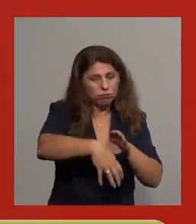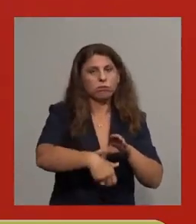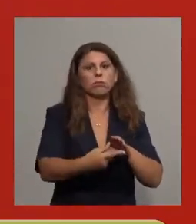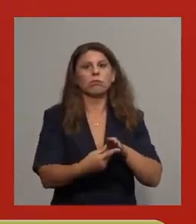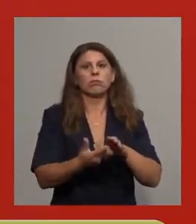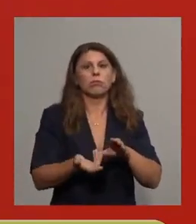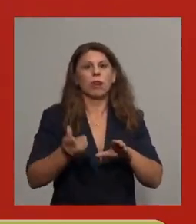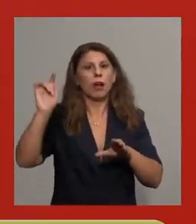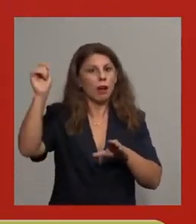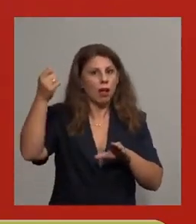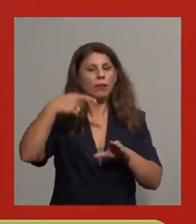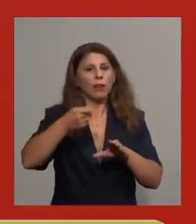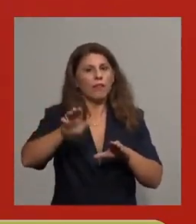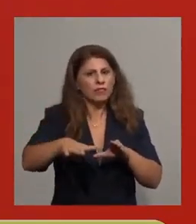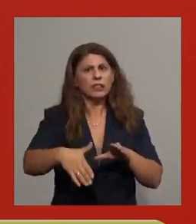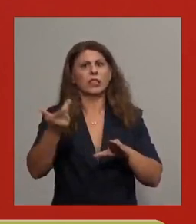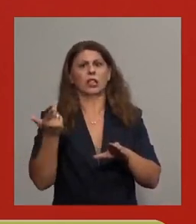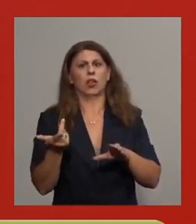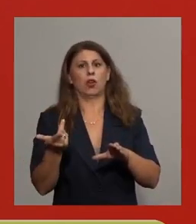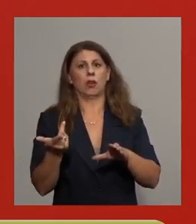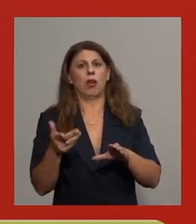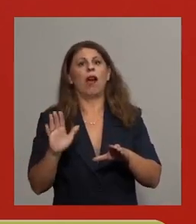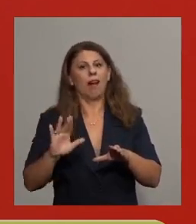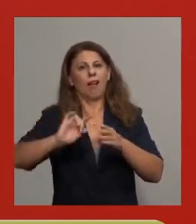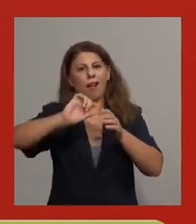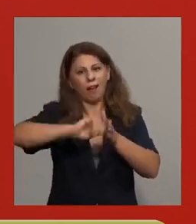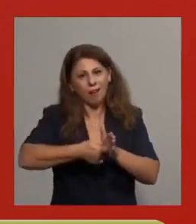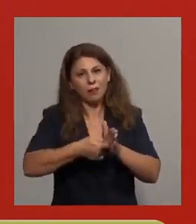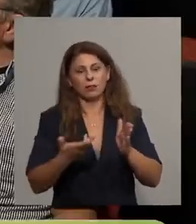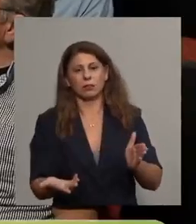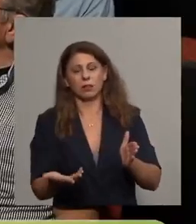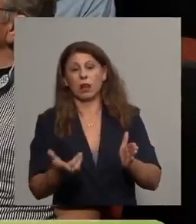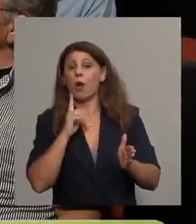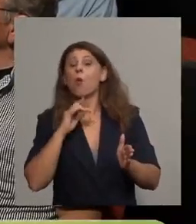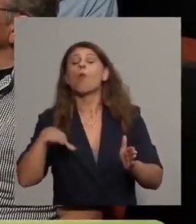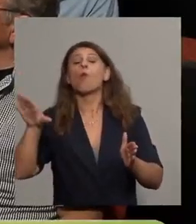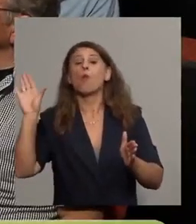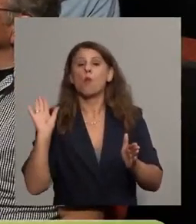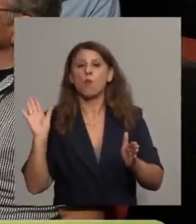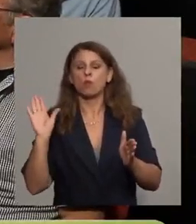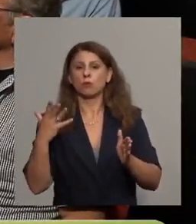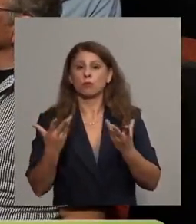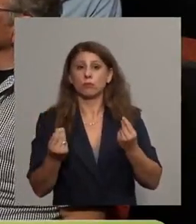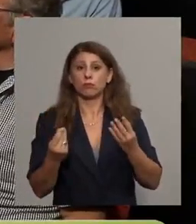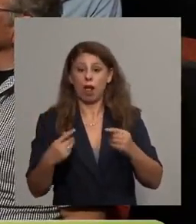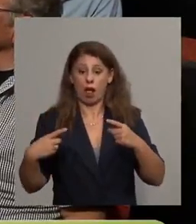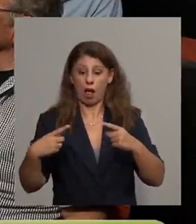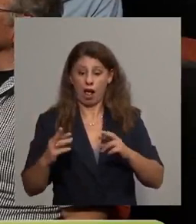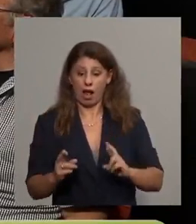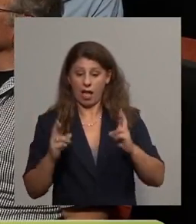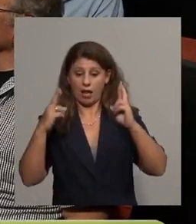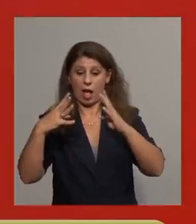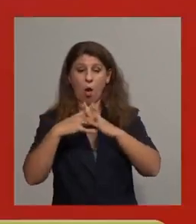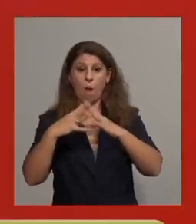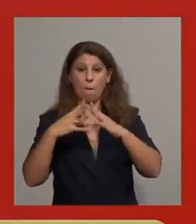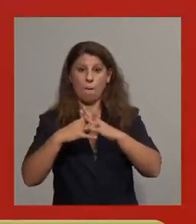εγχώρια ηλεκτρική ενέργεια για την Ελλάδα. Ούτε όμως και η ίδια η κλιμάκωση του ενεργειακού πολέμου